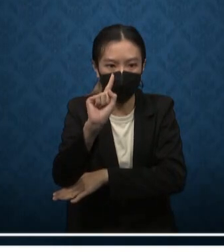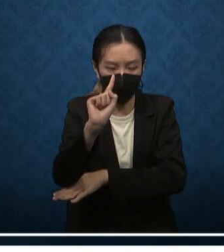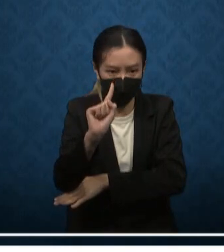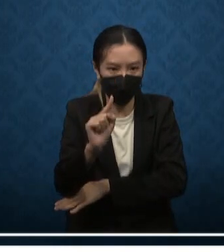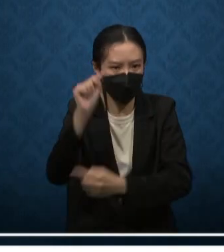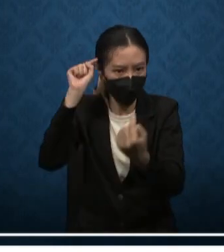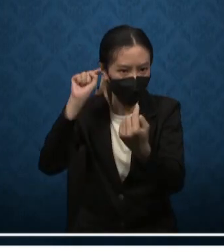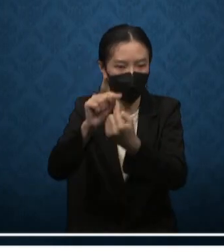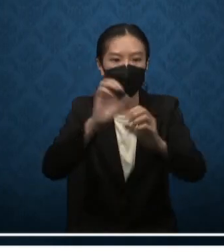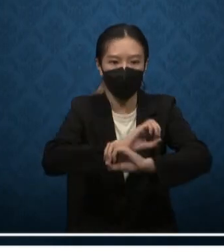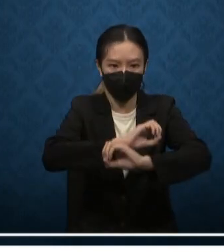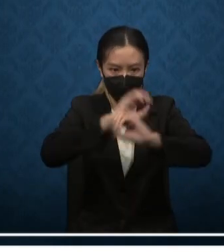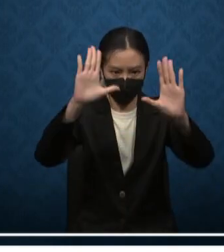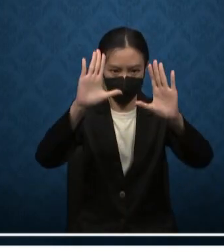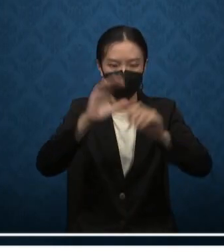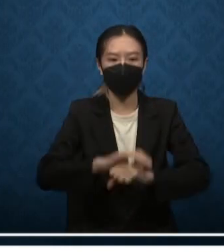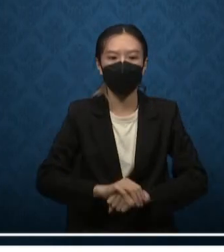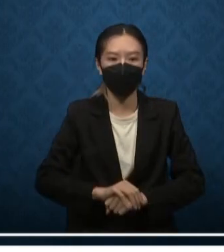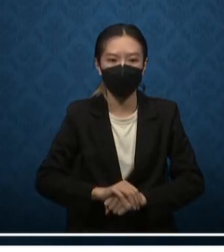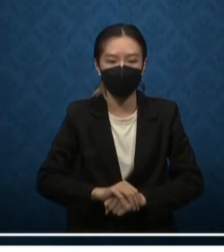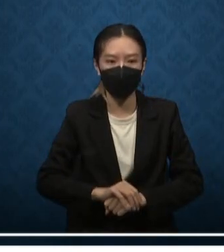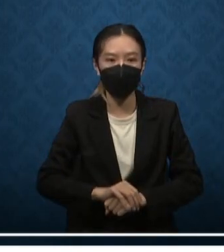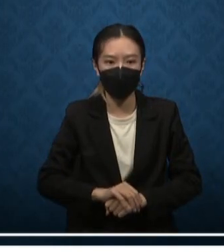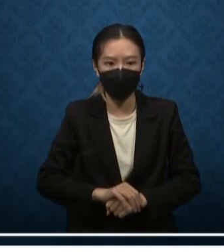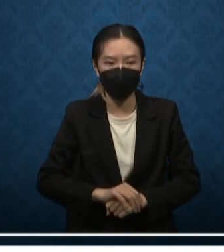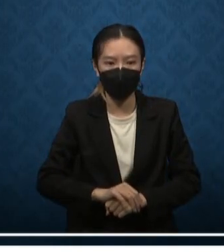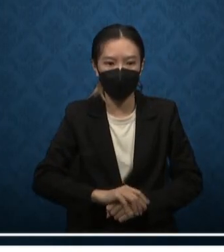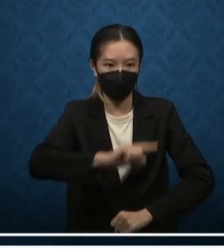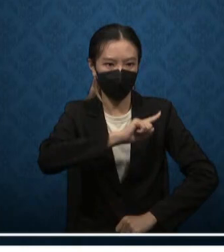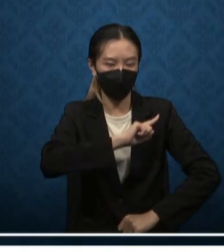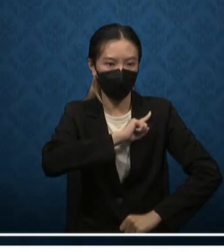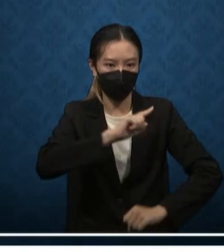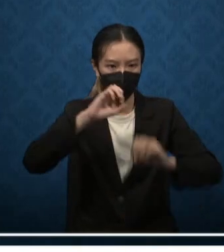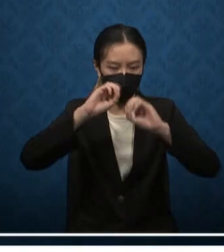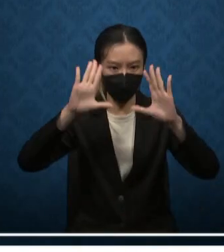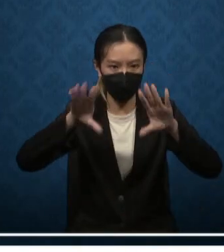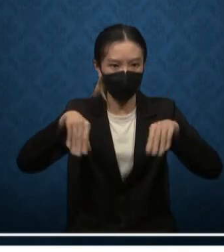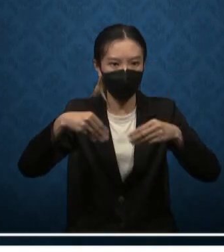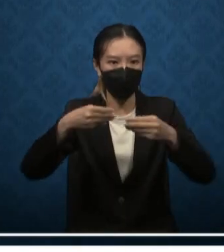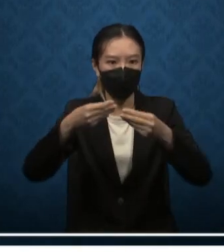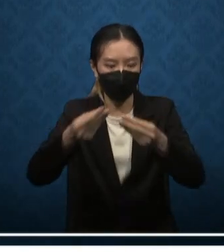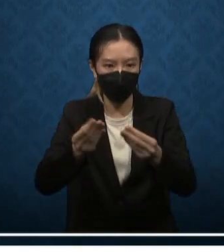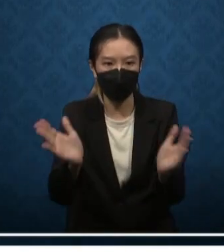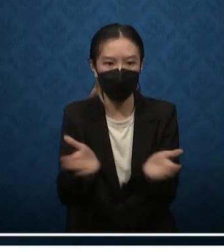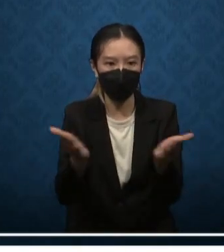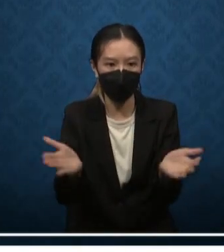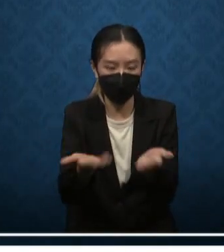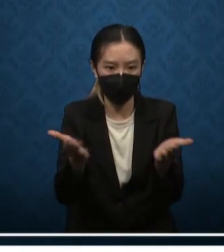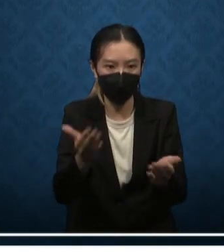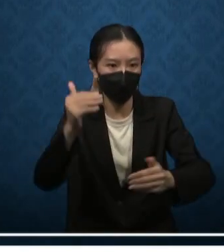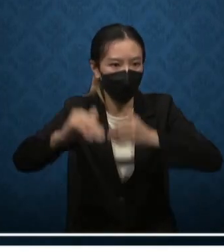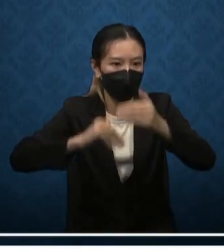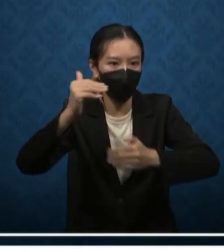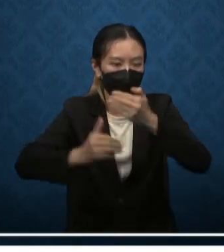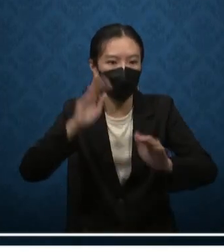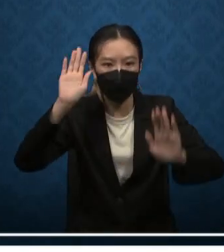ชัดเจนในระดับนโยบายอันจะนำไปสู่การนำนโยบายเรื่องของการส่งเสริมและพัฒนาประชาธิปไตยใน